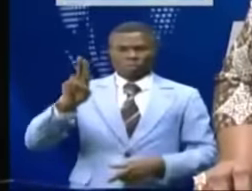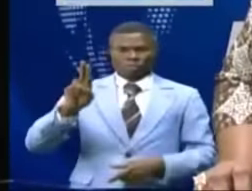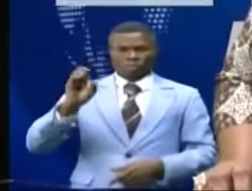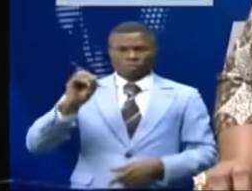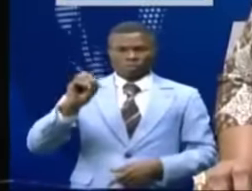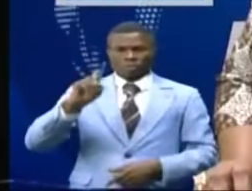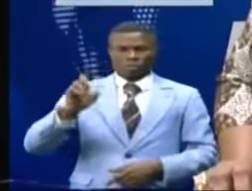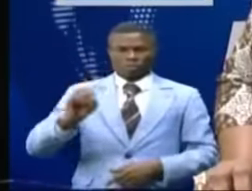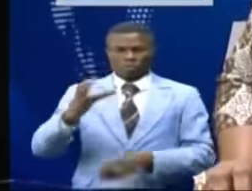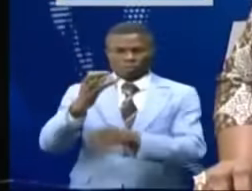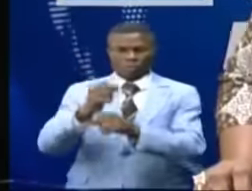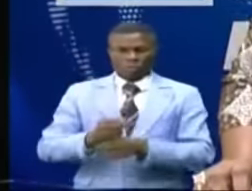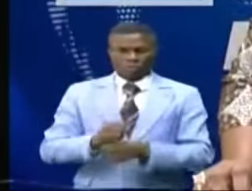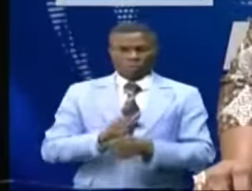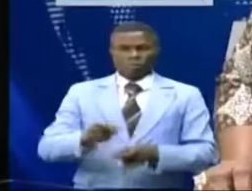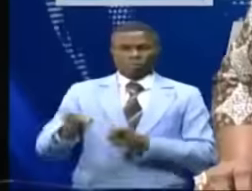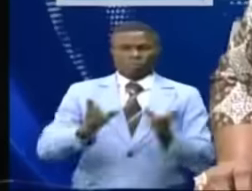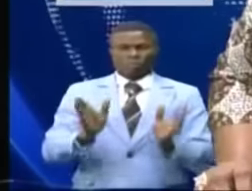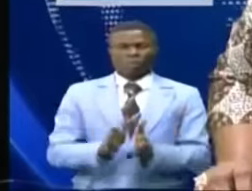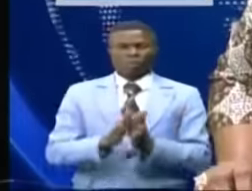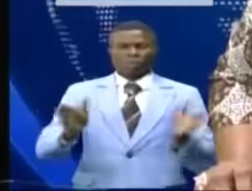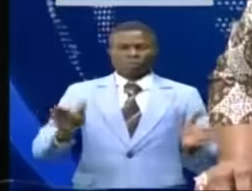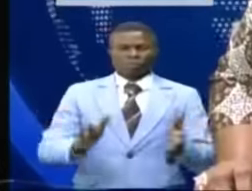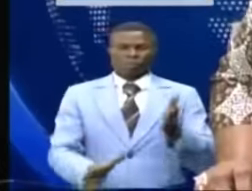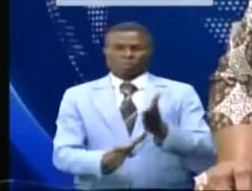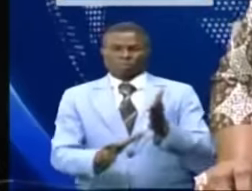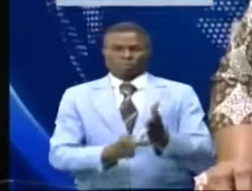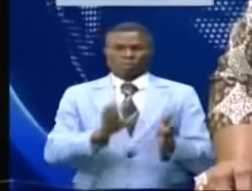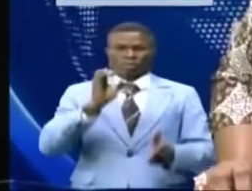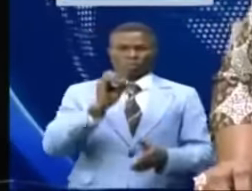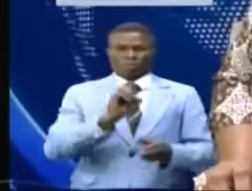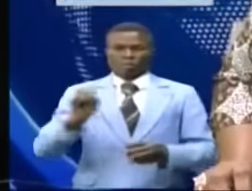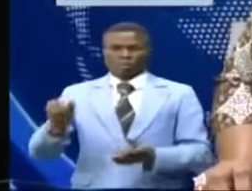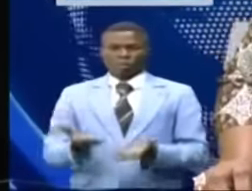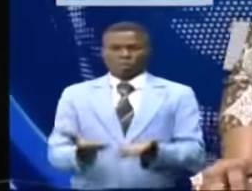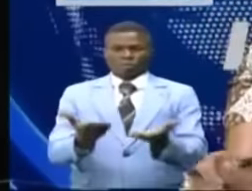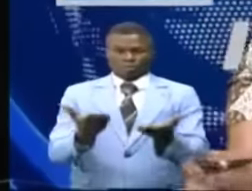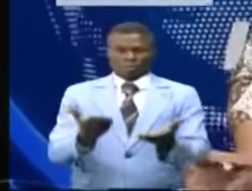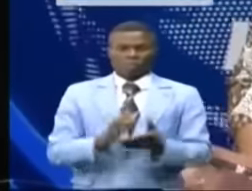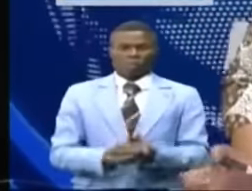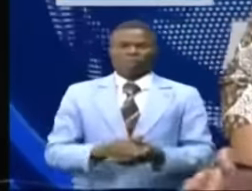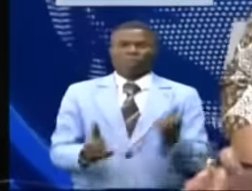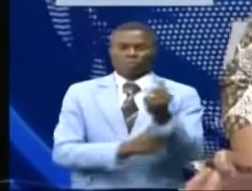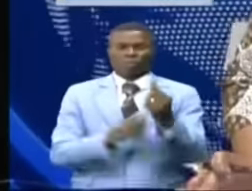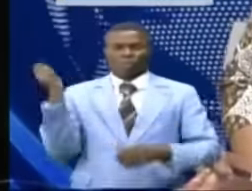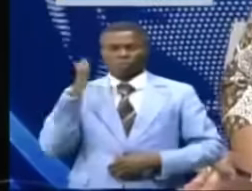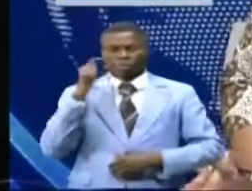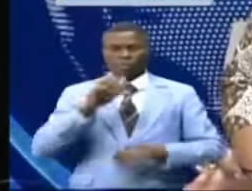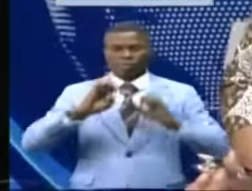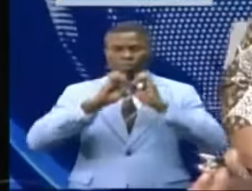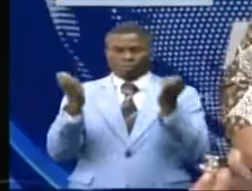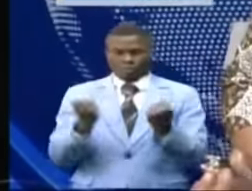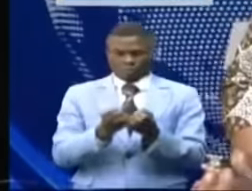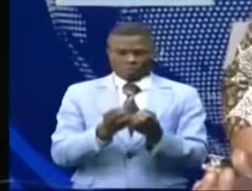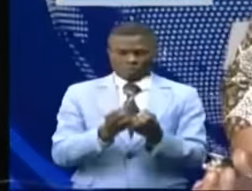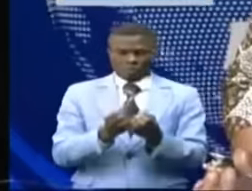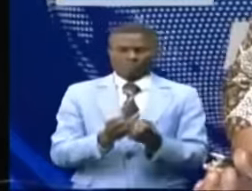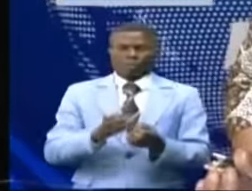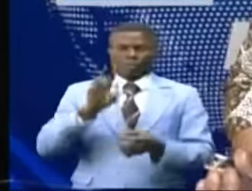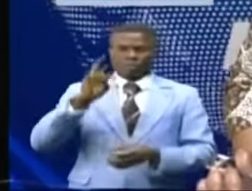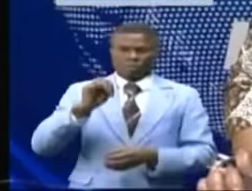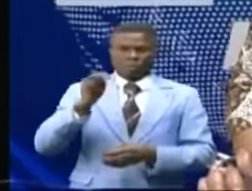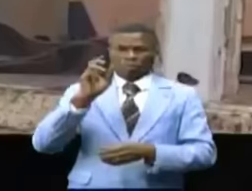ont été réceptionnés par le directeur général adjoint de l'office de route des mains du fabricant groupe Chanik Metal, Bouglaise